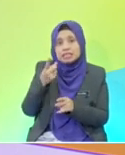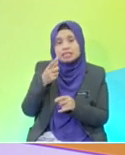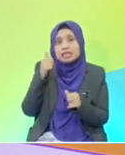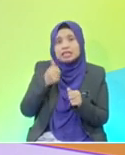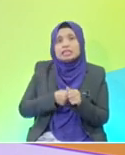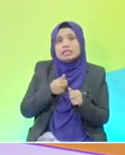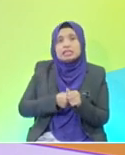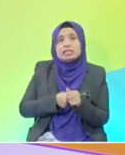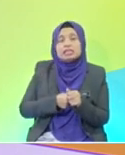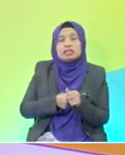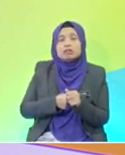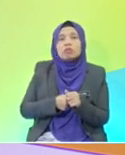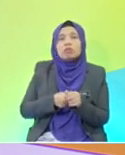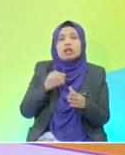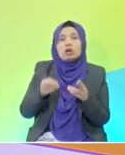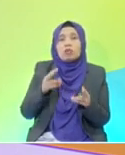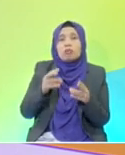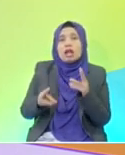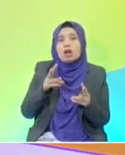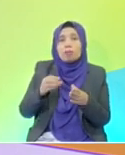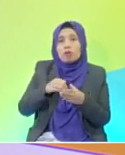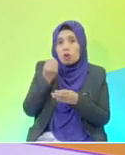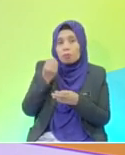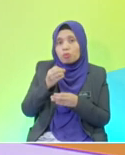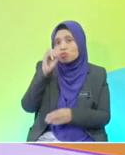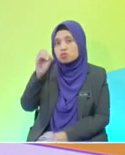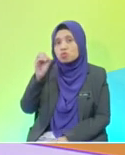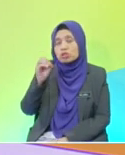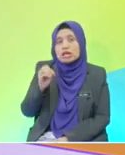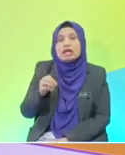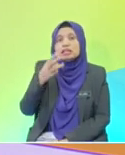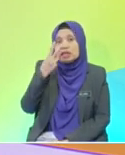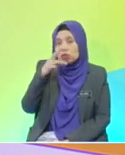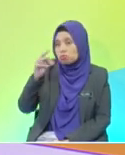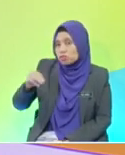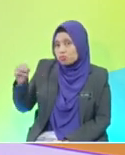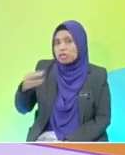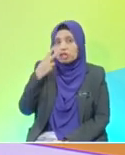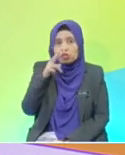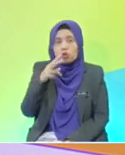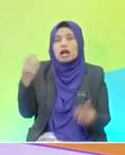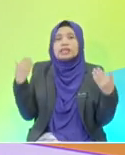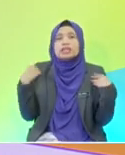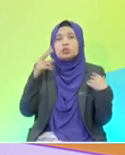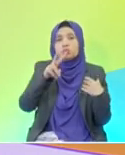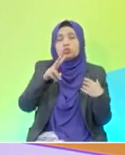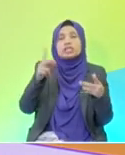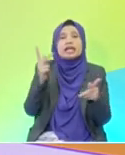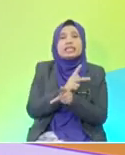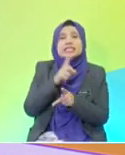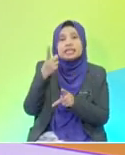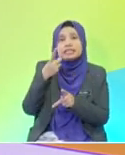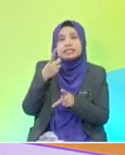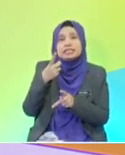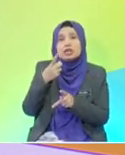tetap wujud walaupun output sifat kalau murid-murid lihat terdapat dua dua kali saja yang